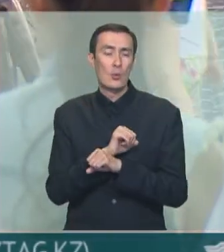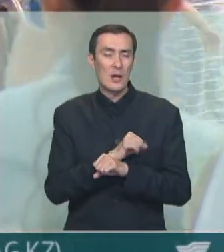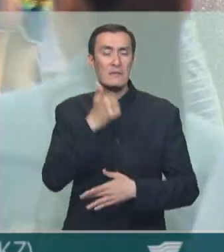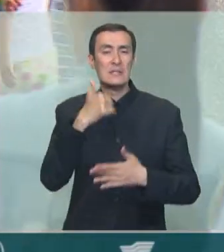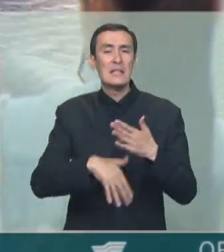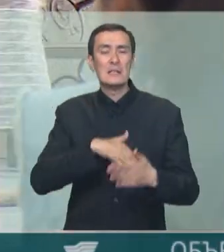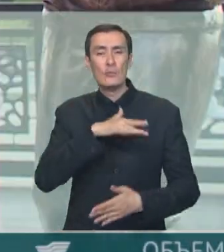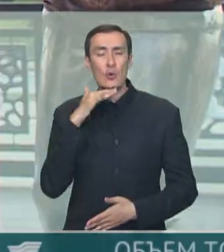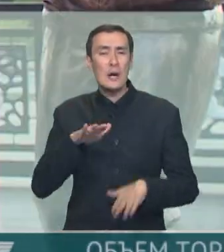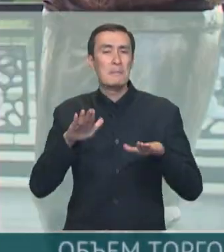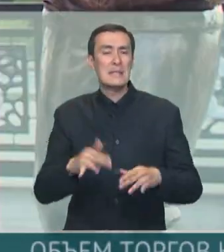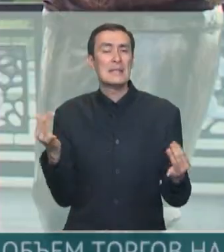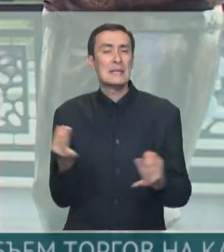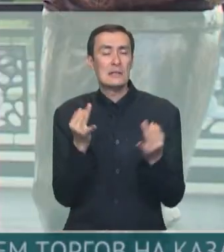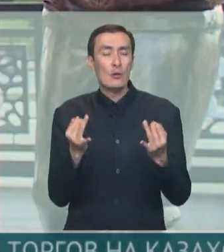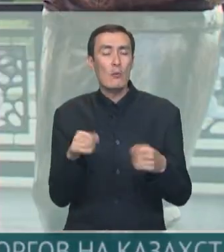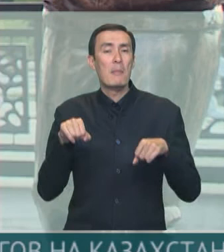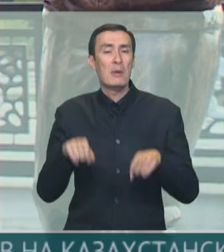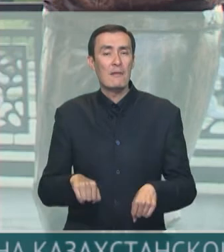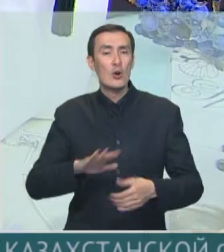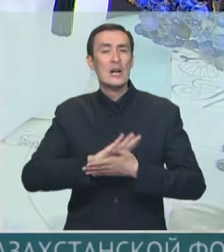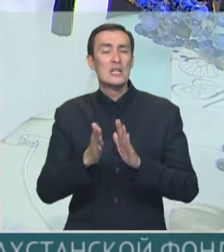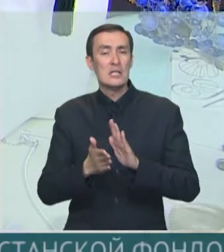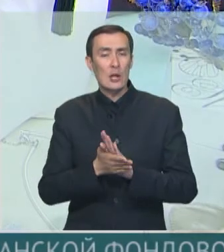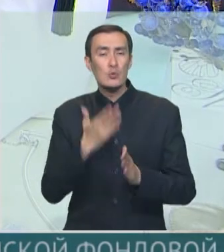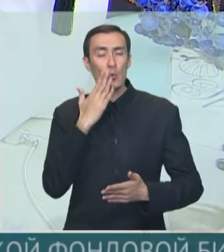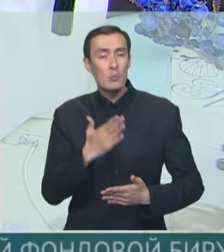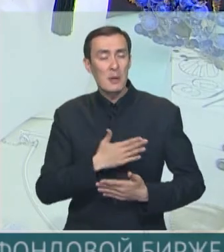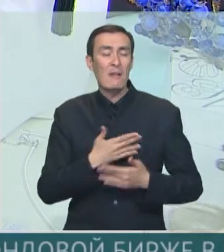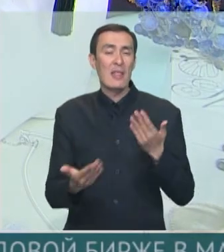есть много знаковых мест, но по праву статус любимого,